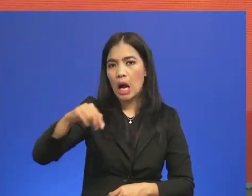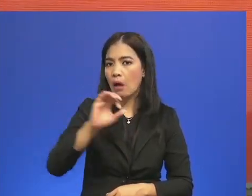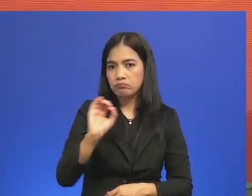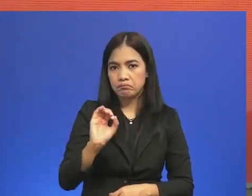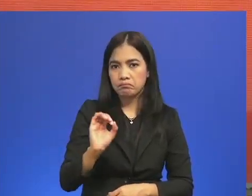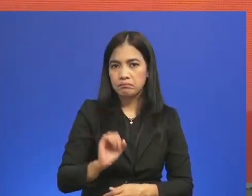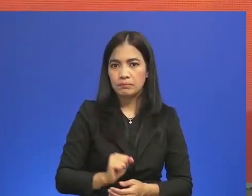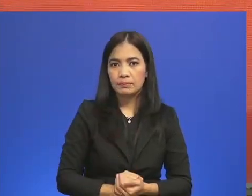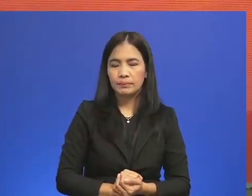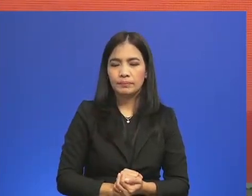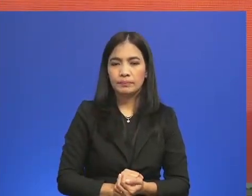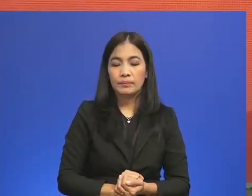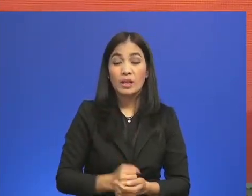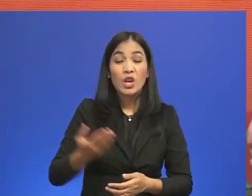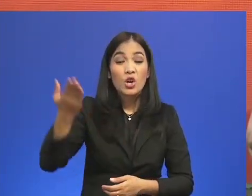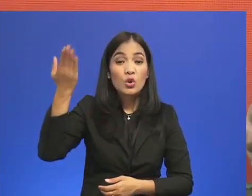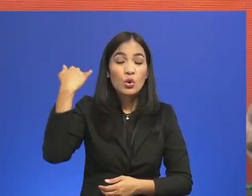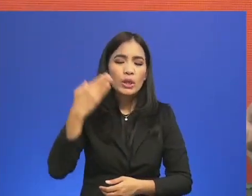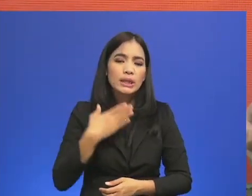Dulu